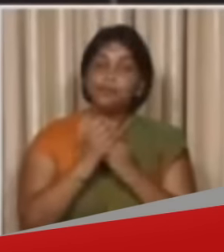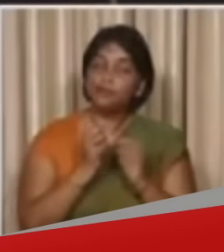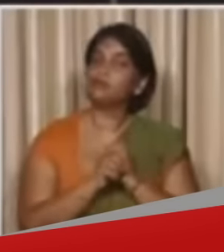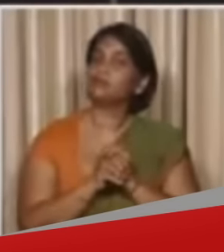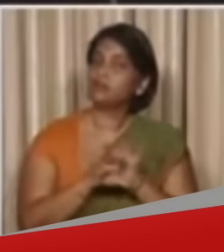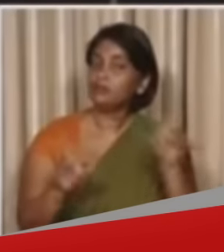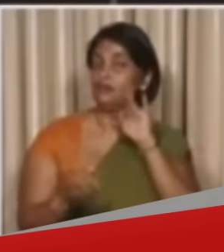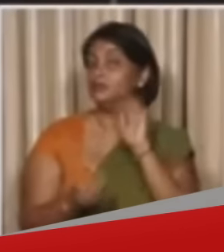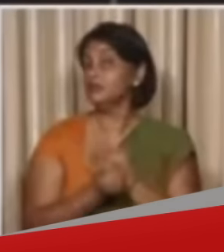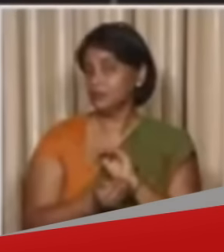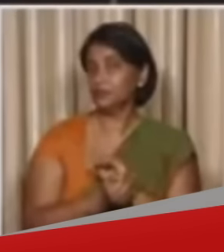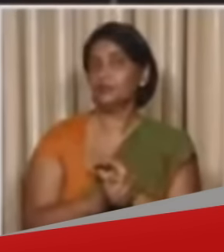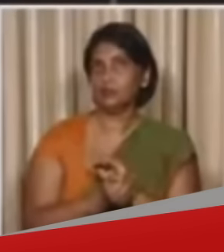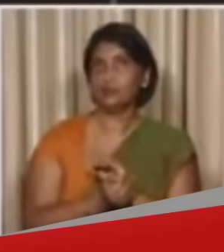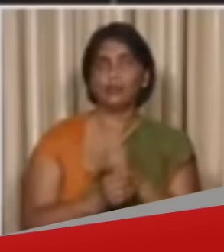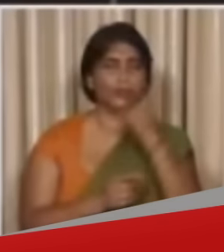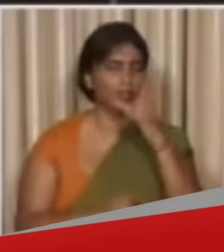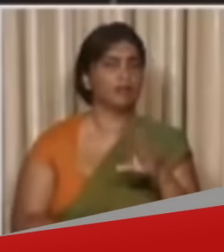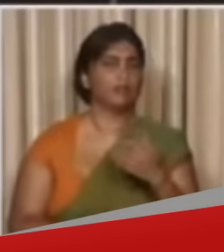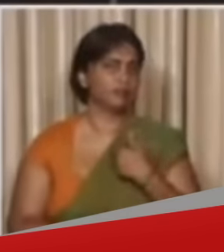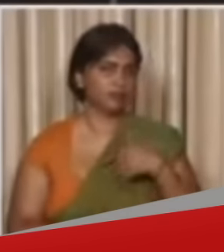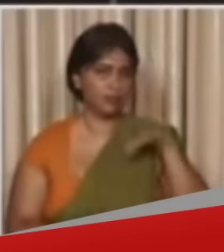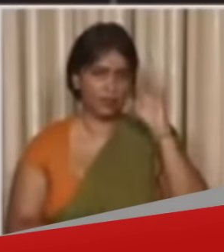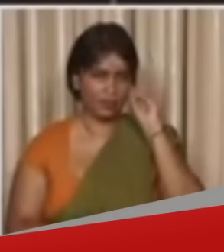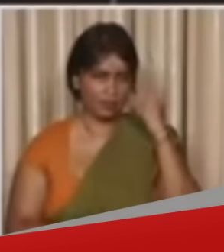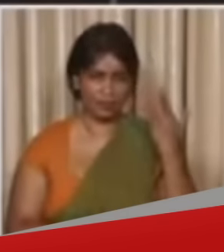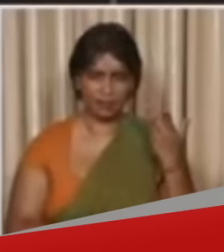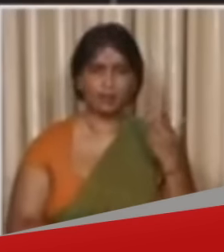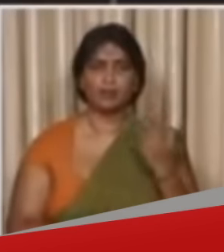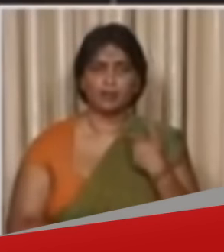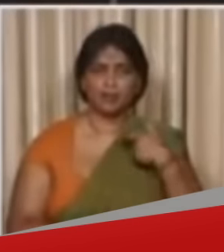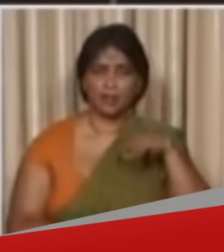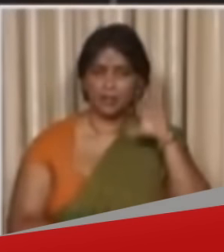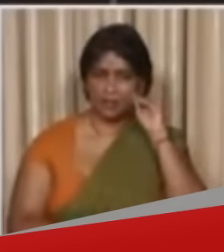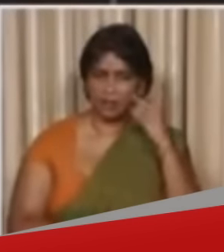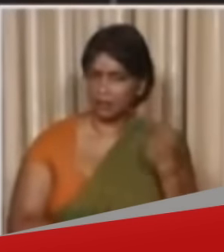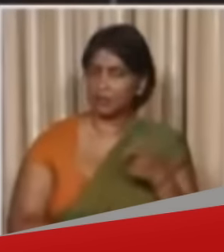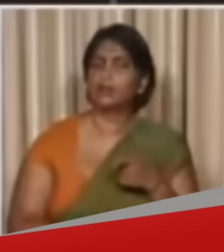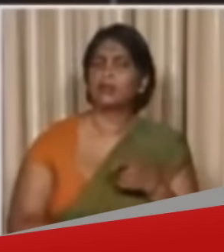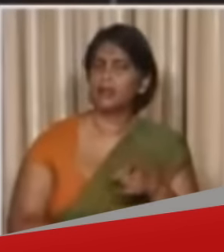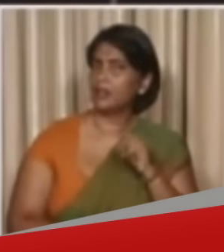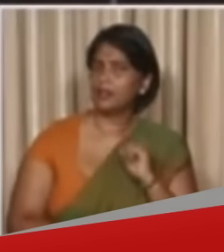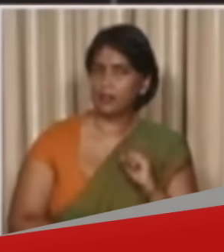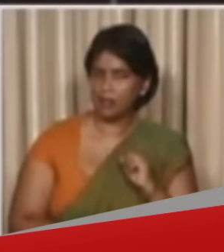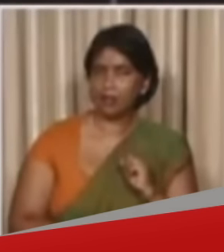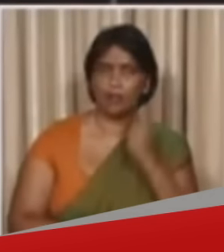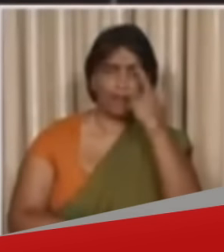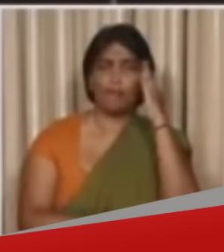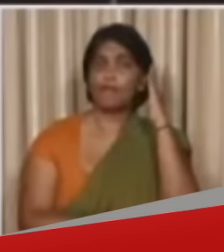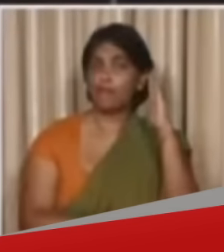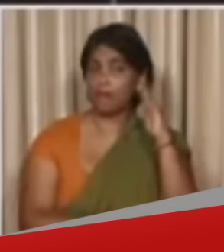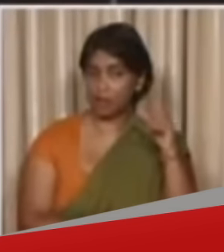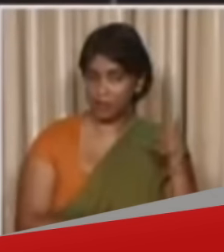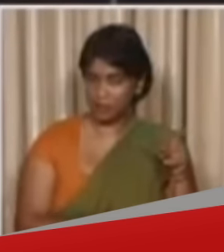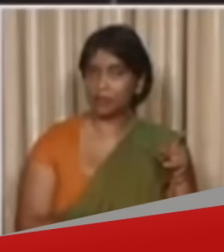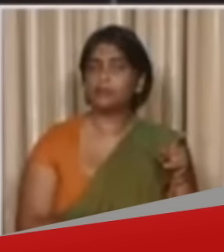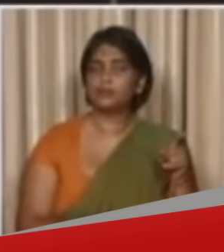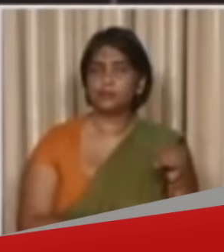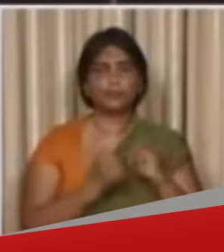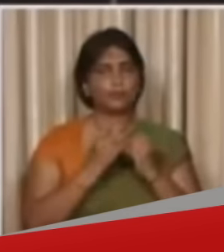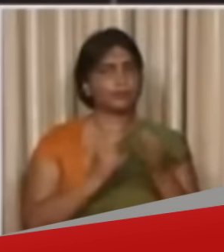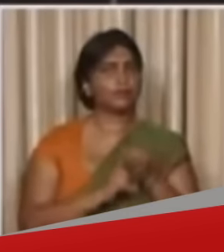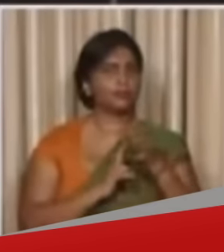ආරක්ෂා කිරීම. ඉතින් ඒ නිසා මට තේරෙන්නේ නැහැ, මට තේරෙන්නේ නැහැ ඇයි කාදිනල් උන්නාස්සේ සජිත්